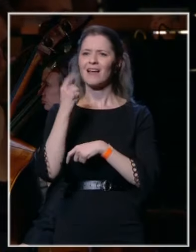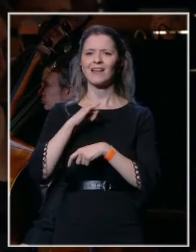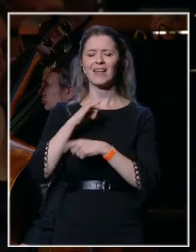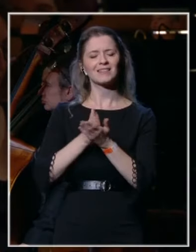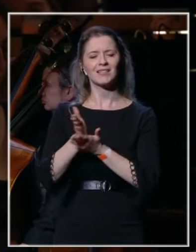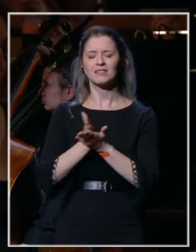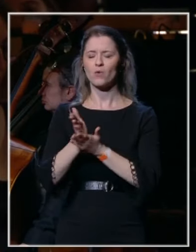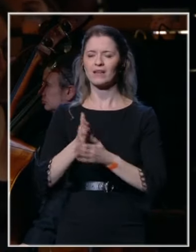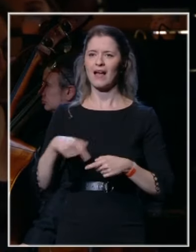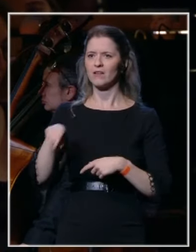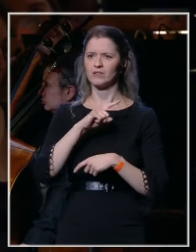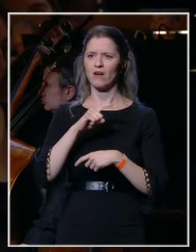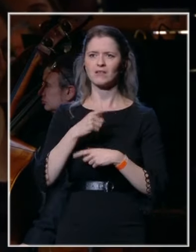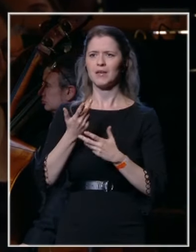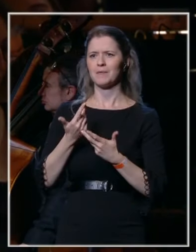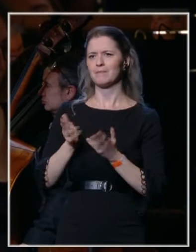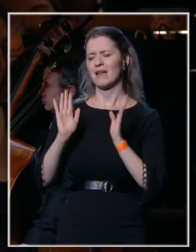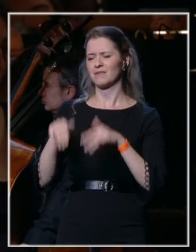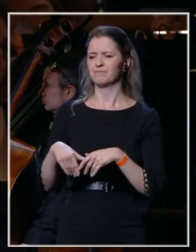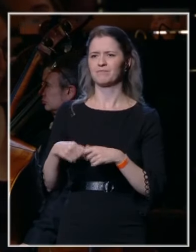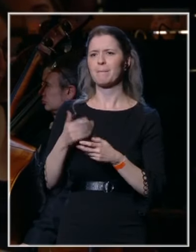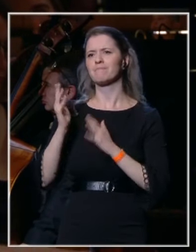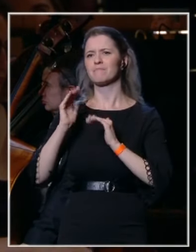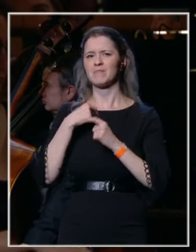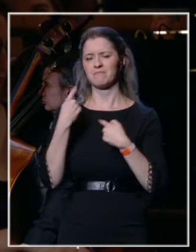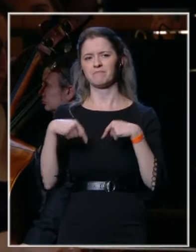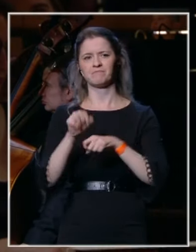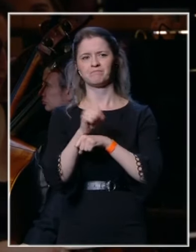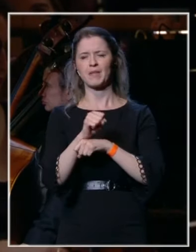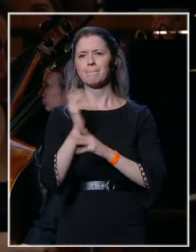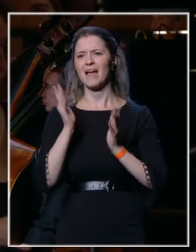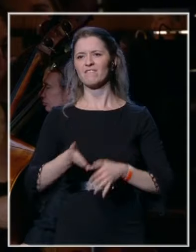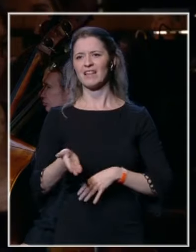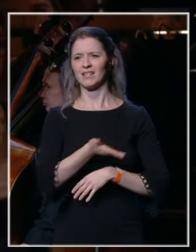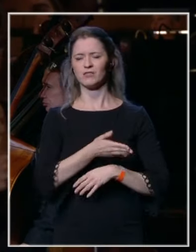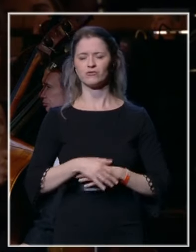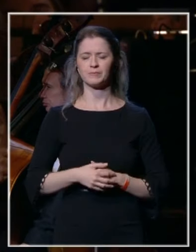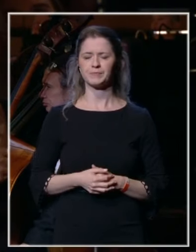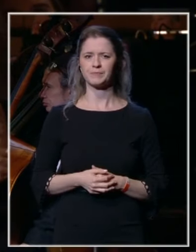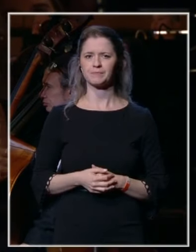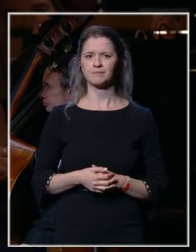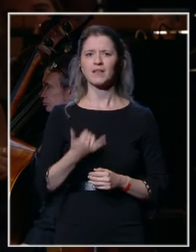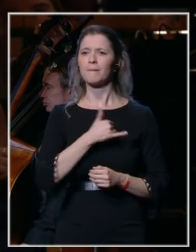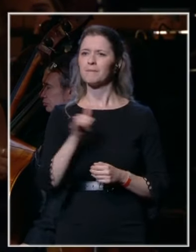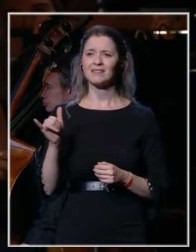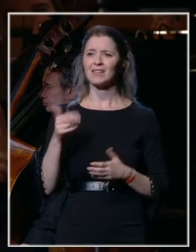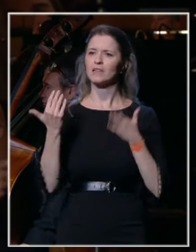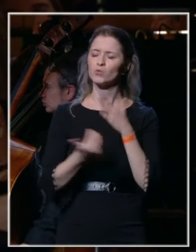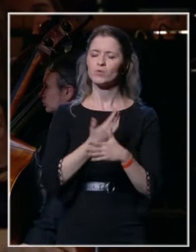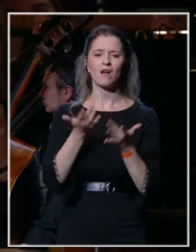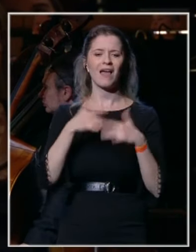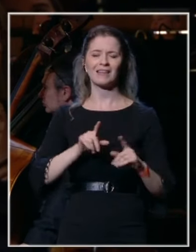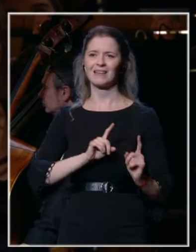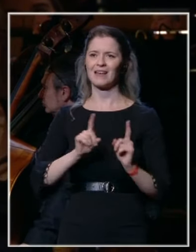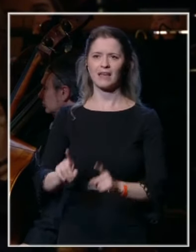pedig megvetés lett a zsoldja. A végén minden újra a helyére került.